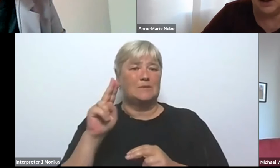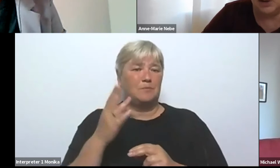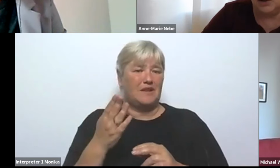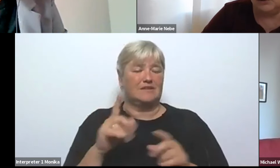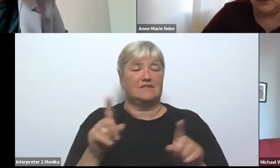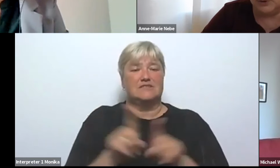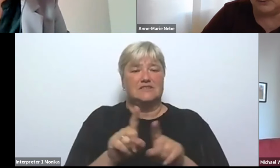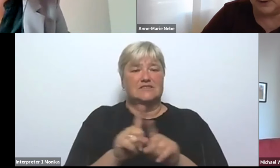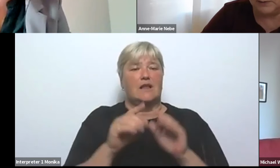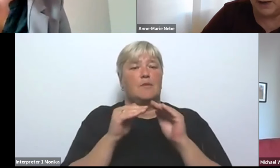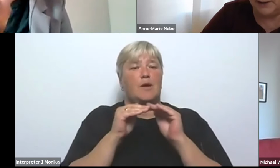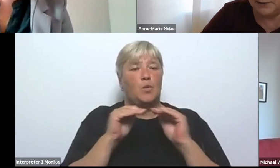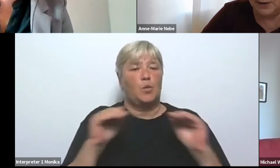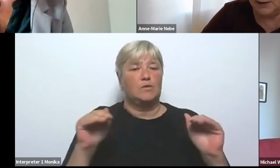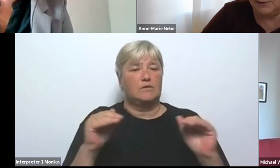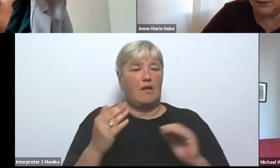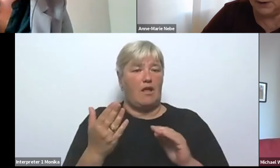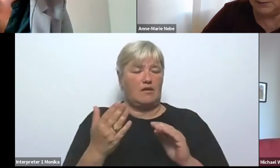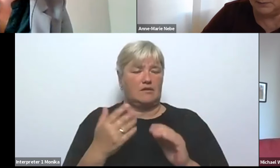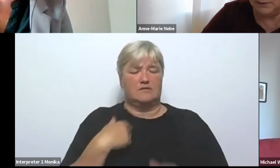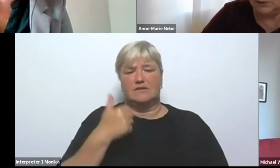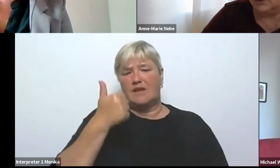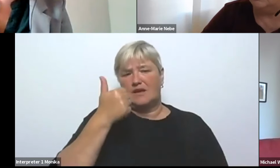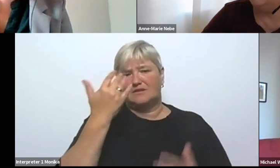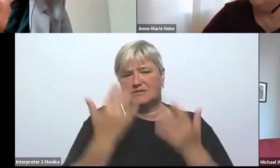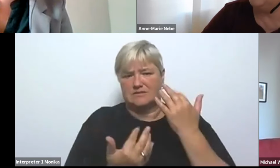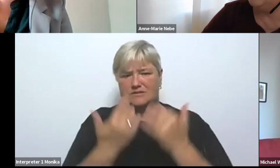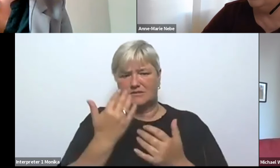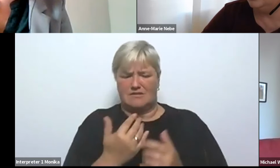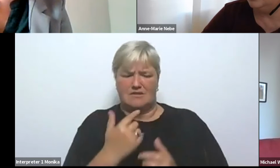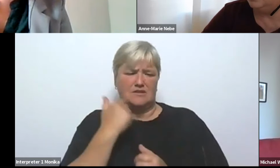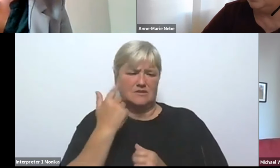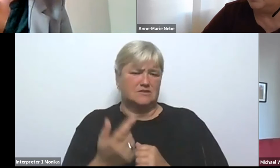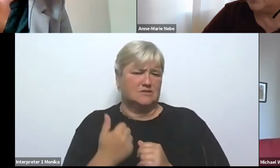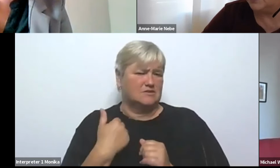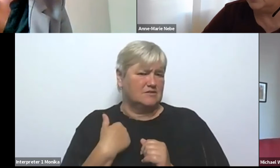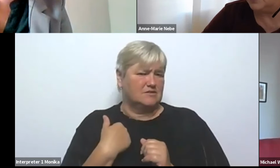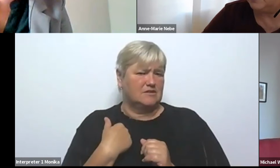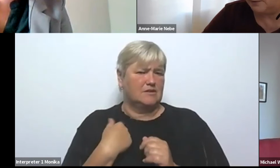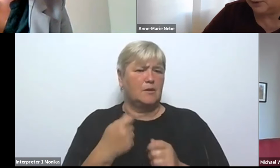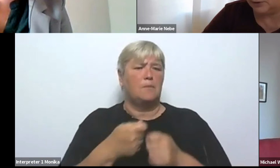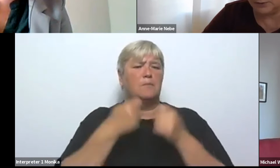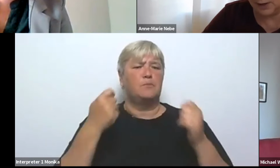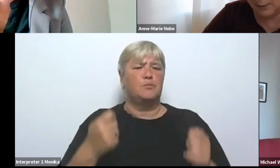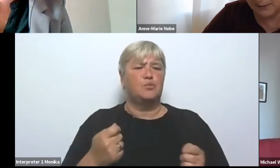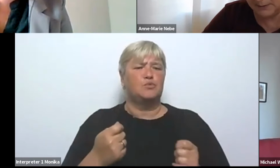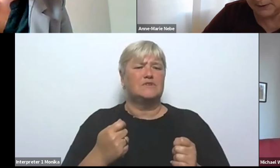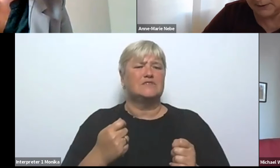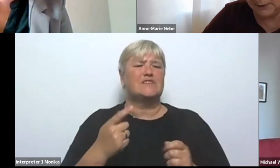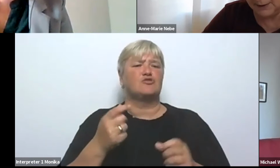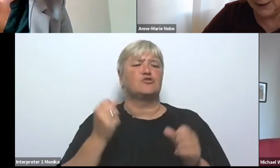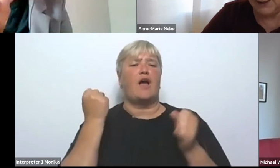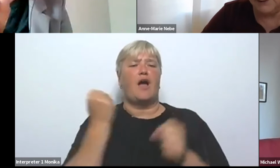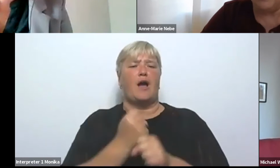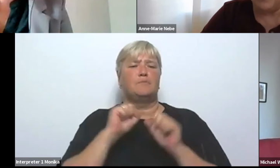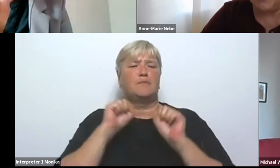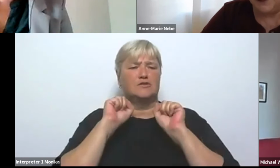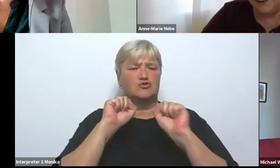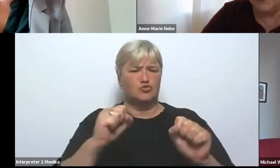an. Und ich möchte vielleicht mal eine Zahl mitgeben, die kommt von der Bundesanstalt für Arbeitsschutz und Arbeitsmedizin.